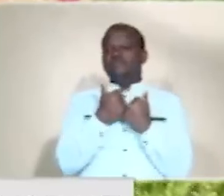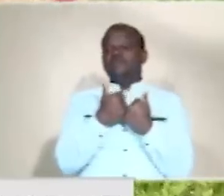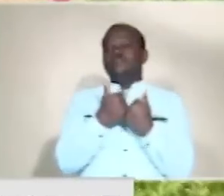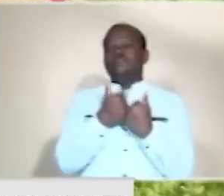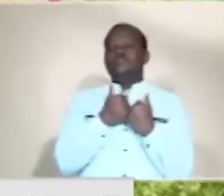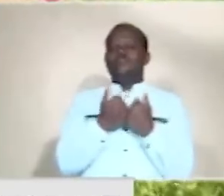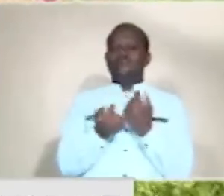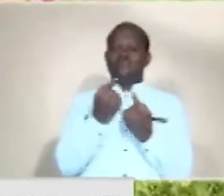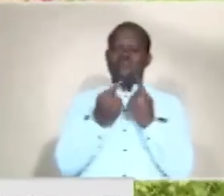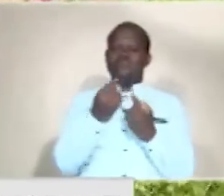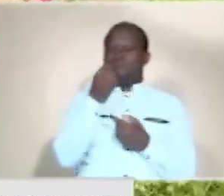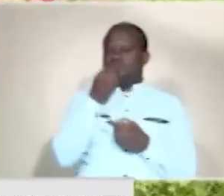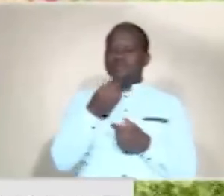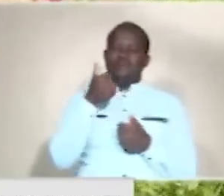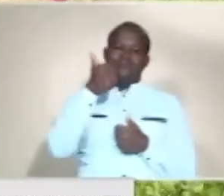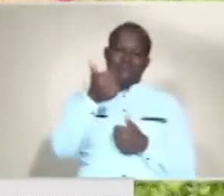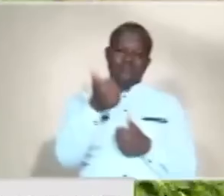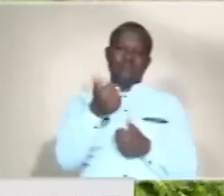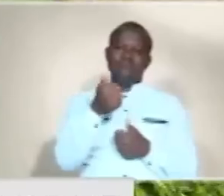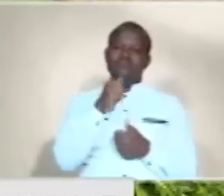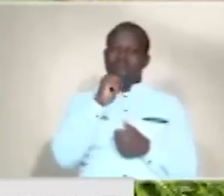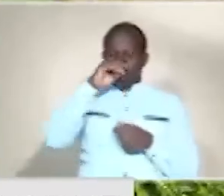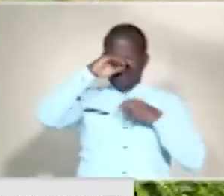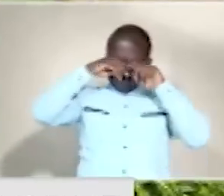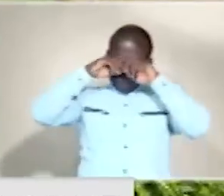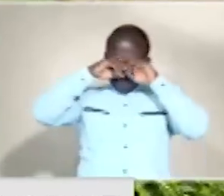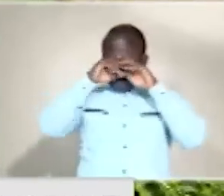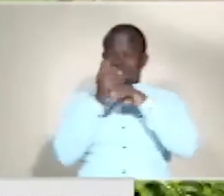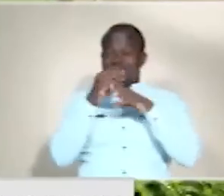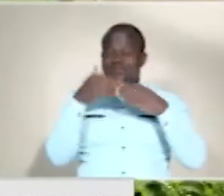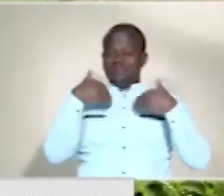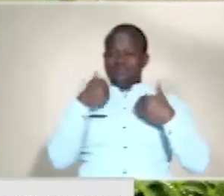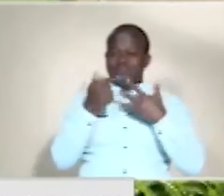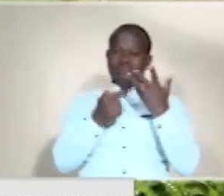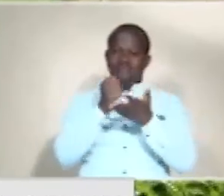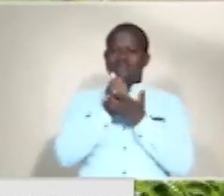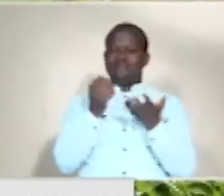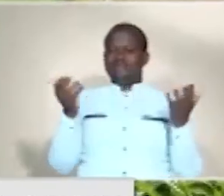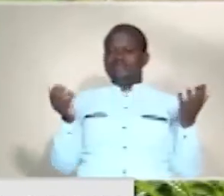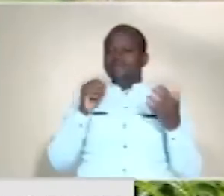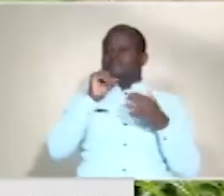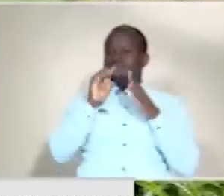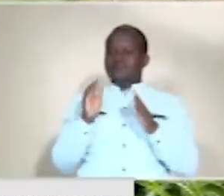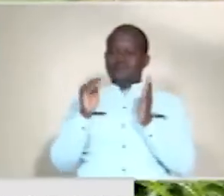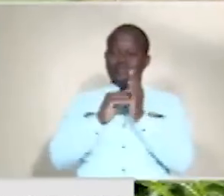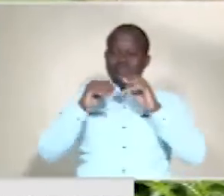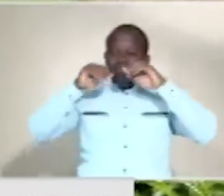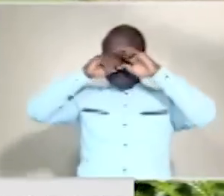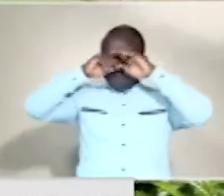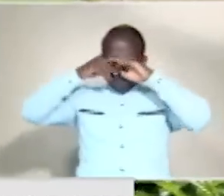bishya neza, n'ukuri imyotsi ntitwica. Abajyanama b'ubuzima ikintu bidufashije ni uko nta muturage uzongera